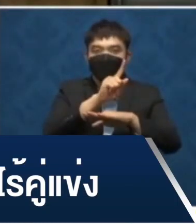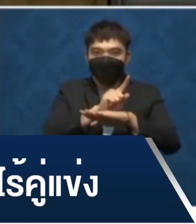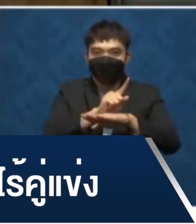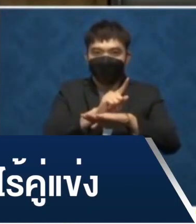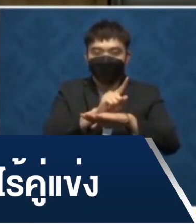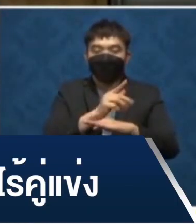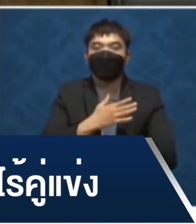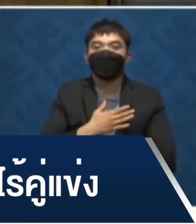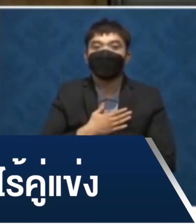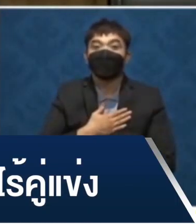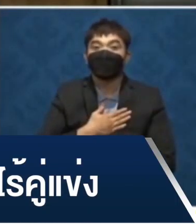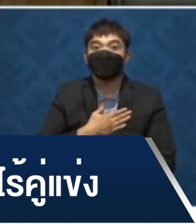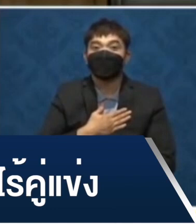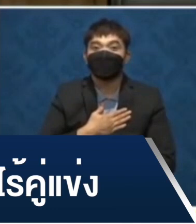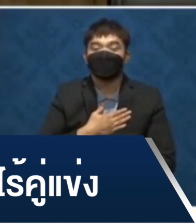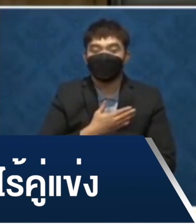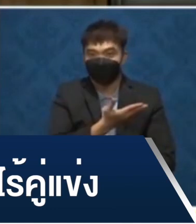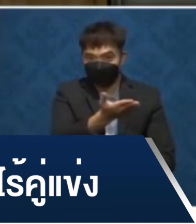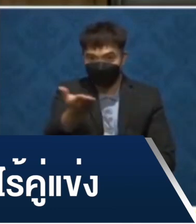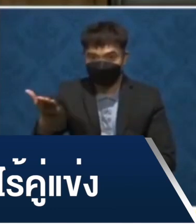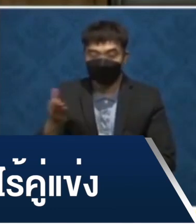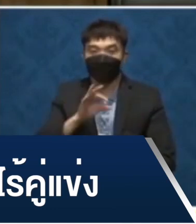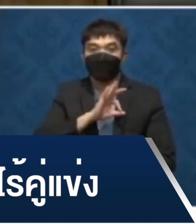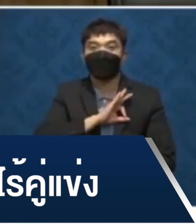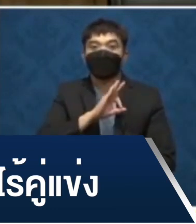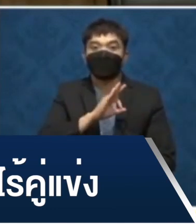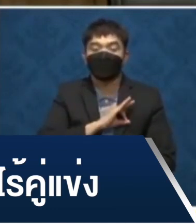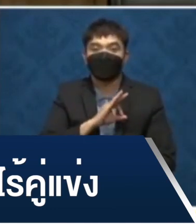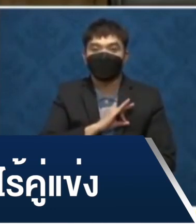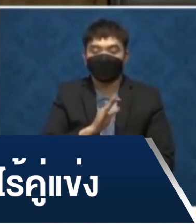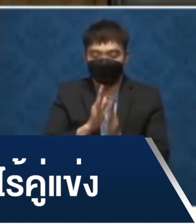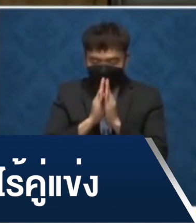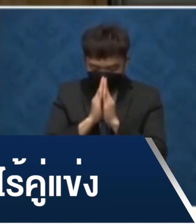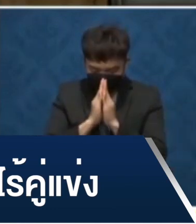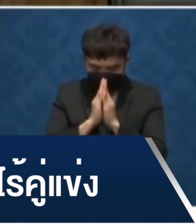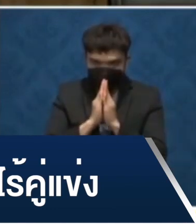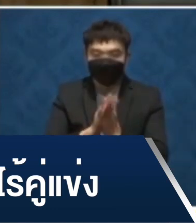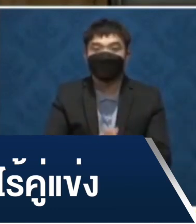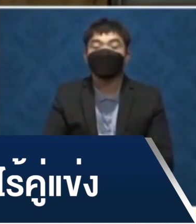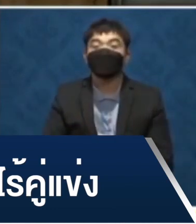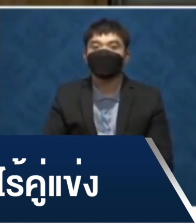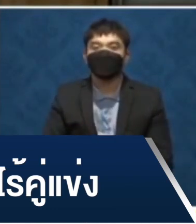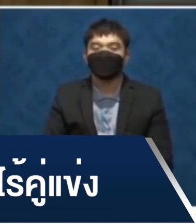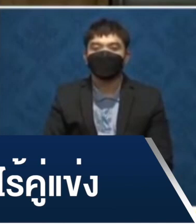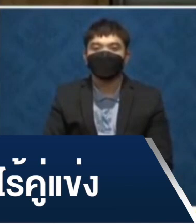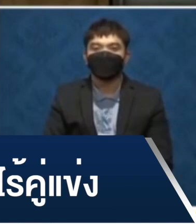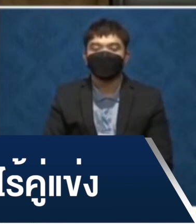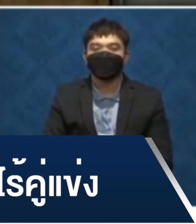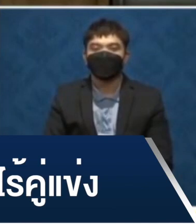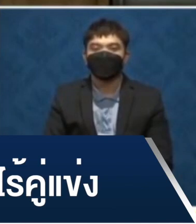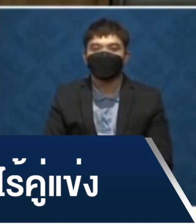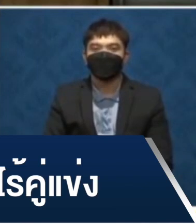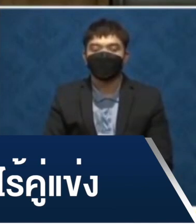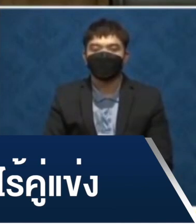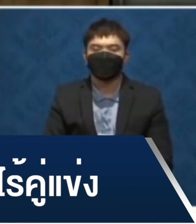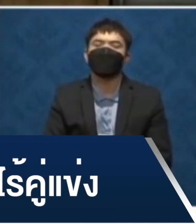คารพและท่านสมาชิกสภาผู้ทรงเกียรติทุกท่านครับผมต้องขอขอ